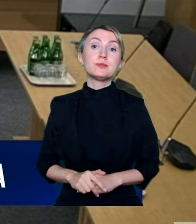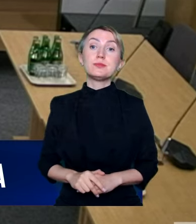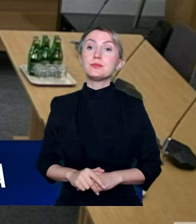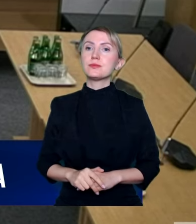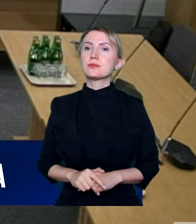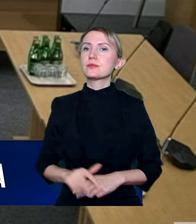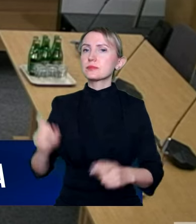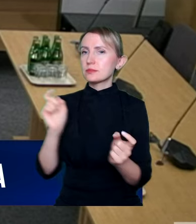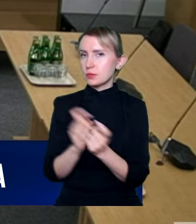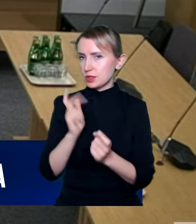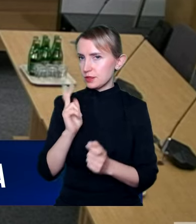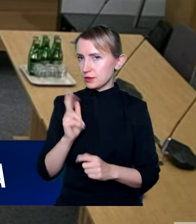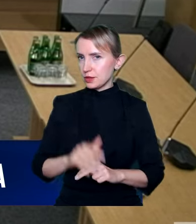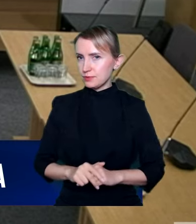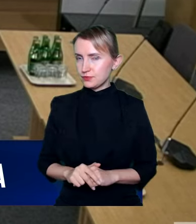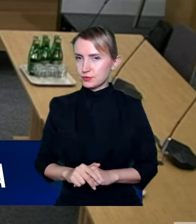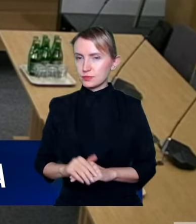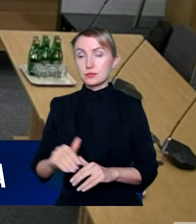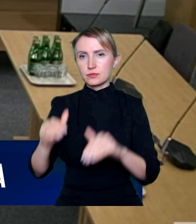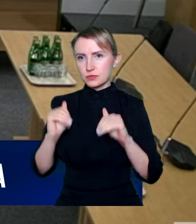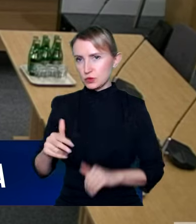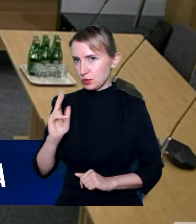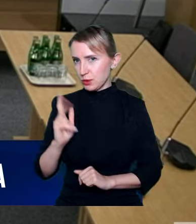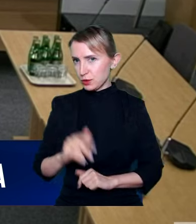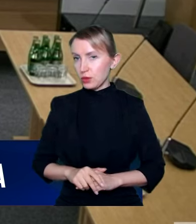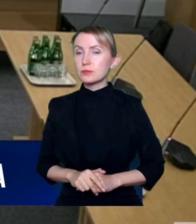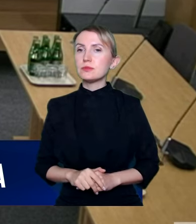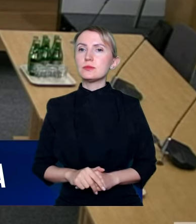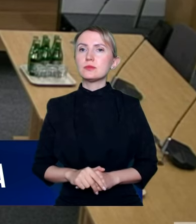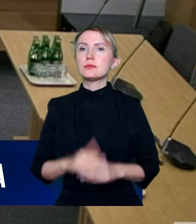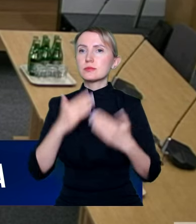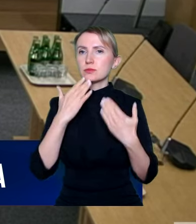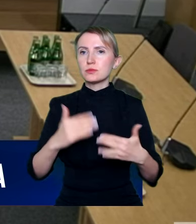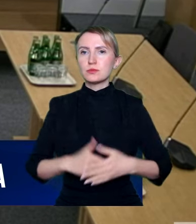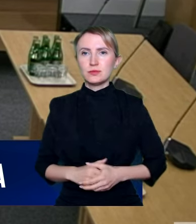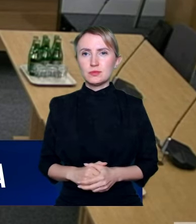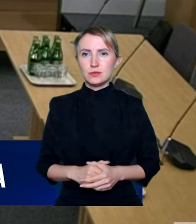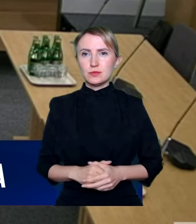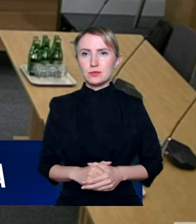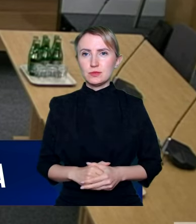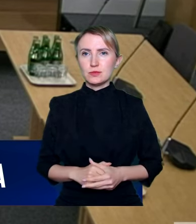Kto jest przeciw? Kto się wstrzymał? Dziękuję.